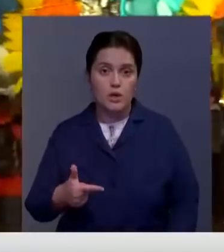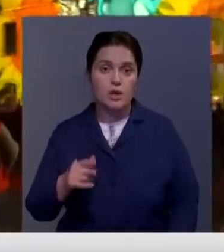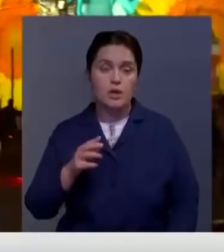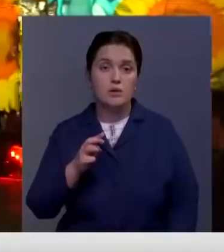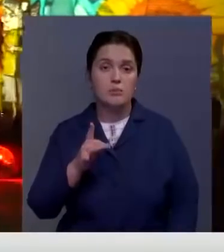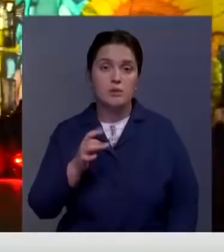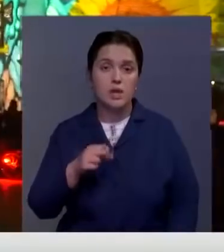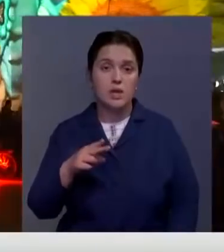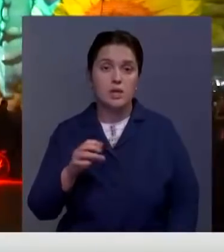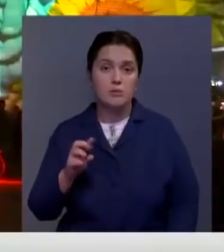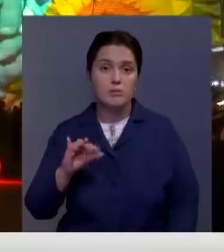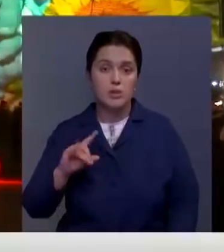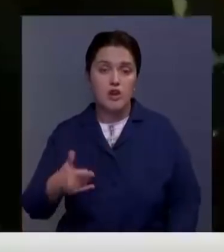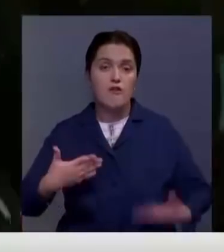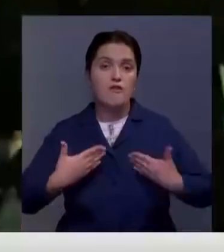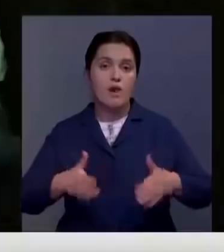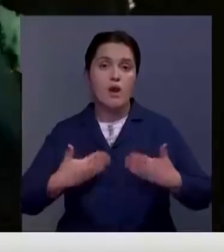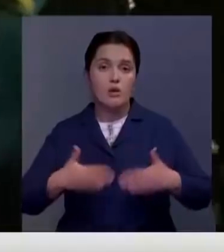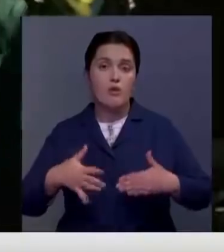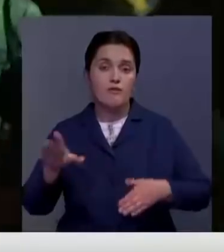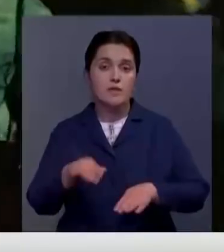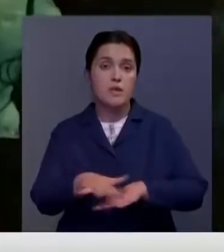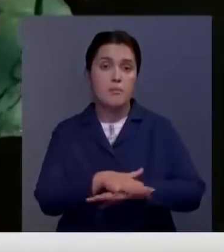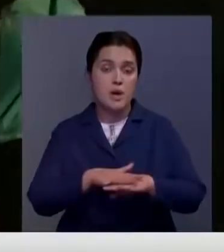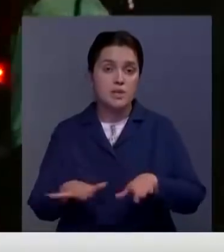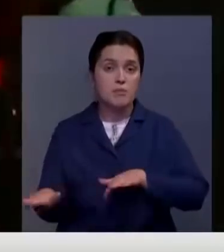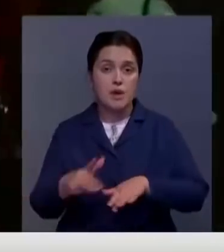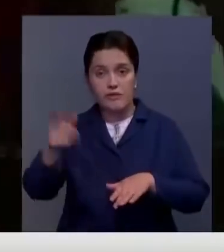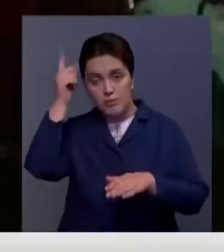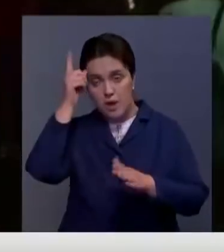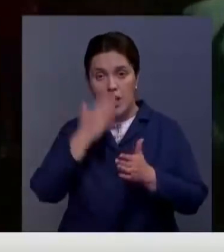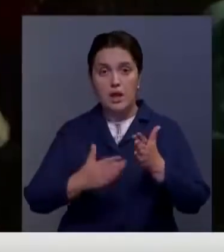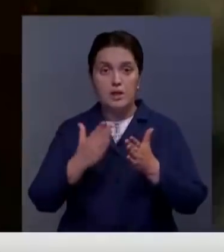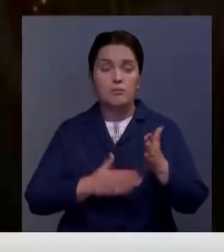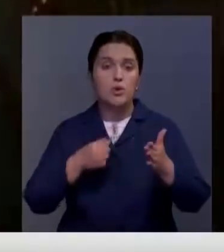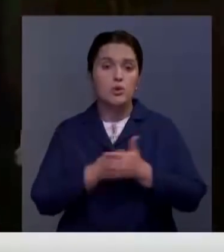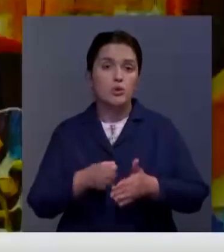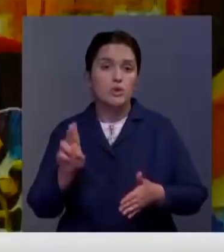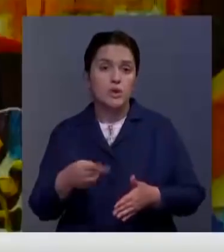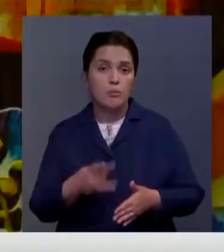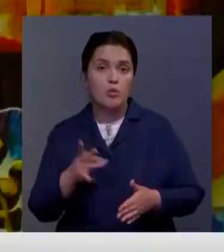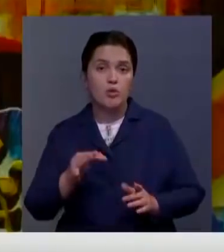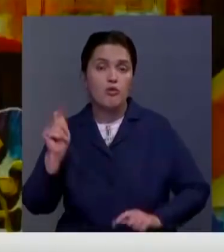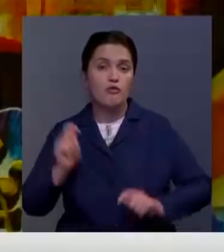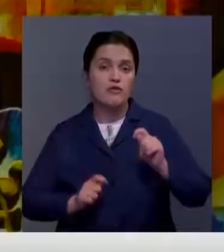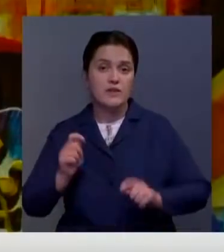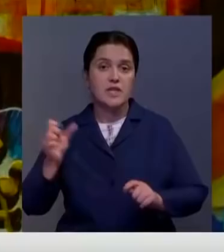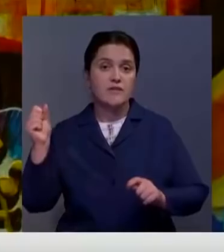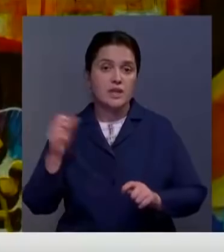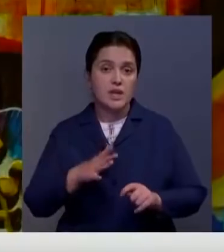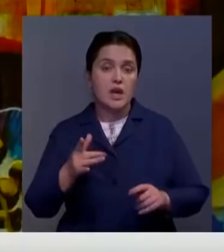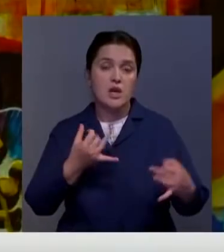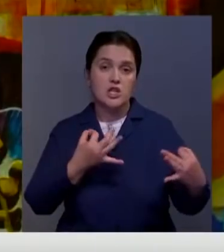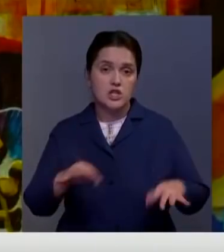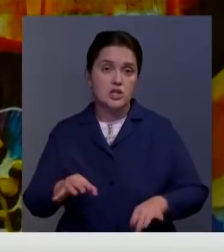Шарлоттенбург и на Бранденбургских воротах. Отмечу, все массовые мероприятия в Германии отменены до конца года, но фестиваль